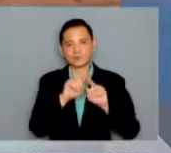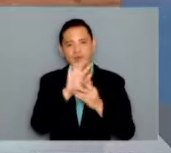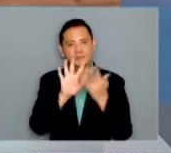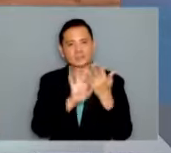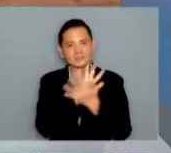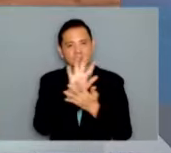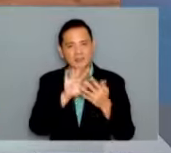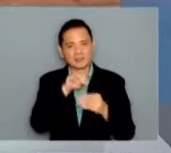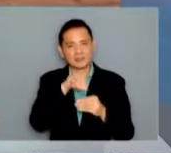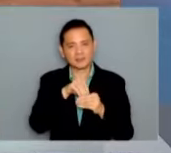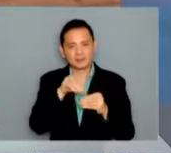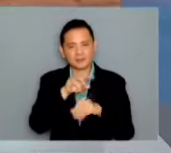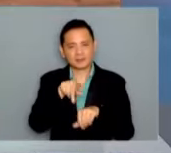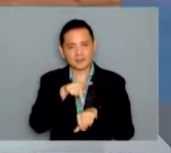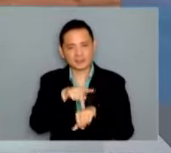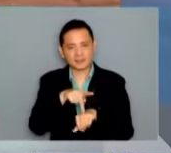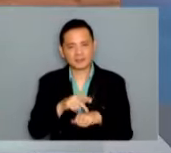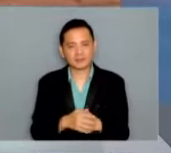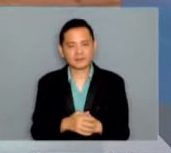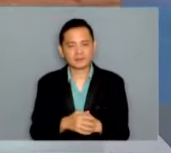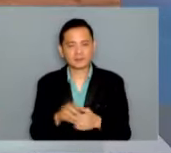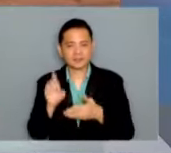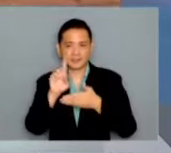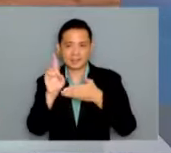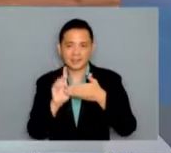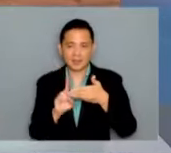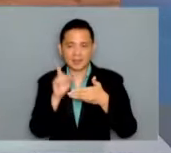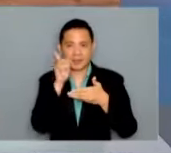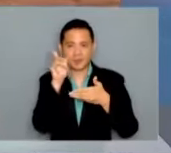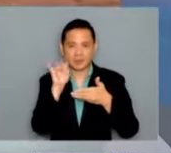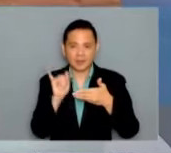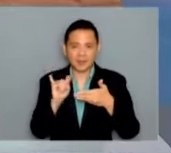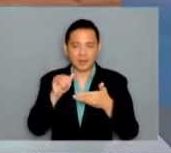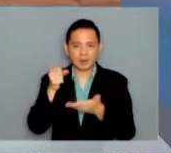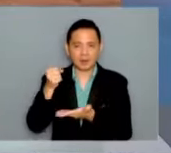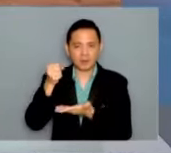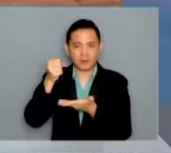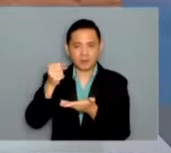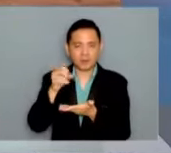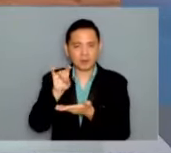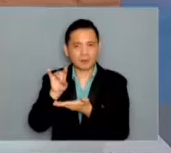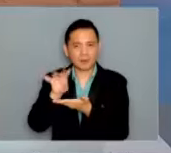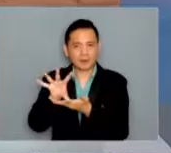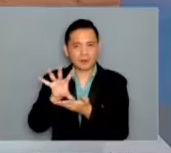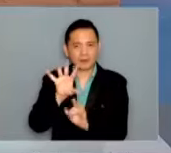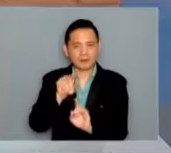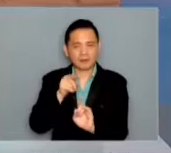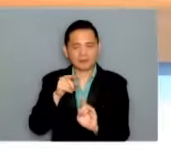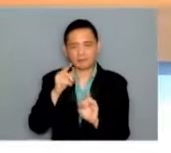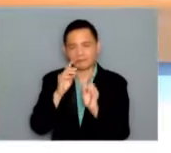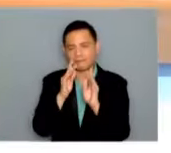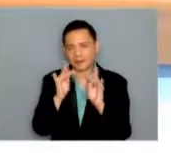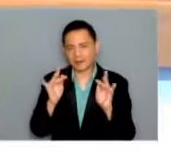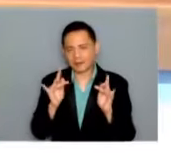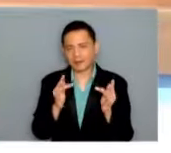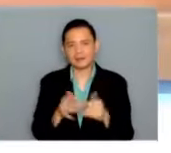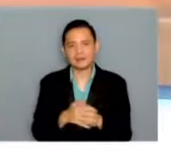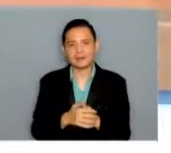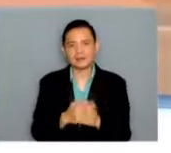Dulce, yung design niya parang Giant Lantern Festival sa Pampanga, yung Salted Peanut naman, Mascara sa